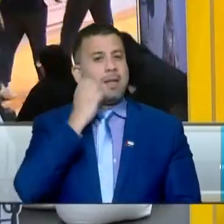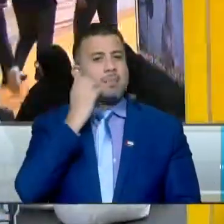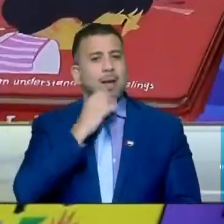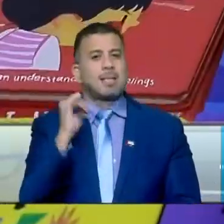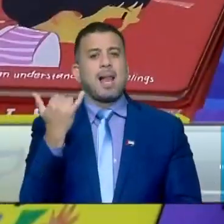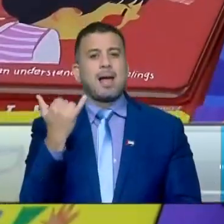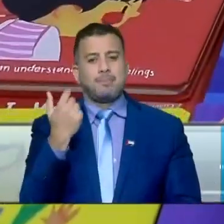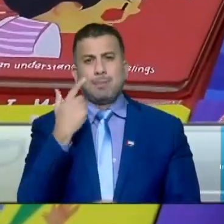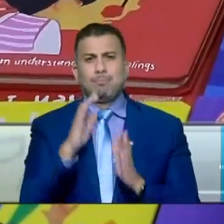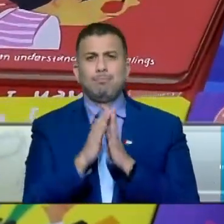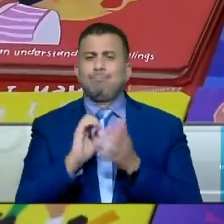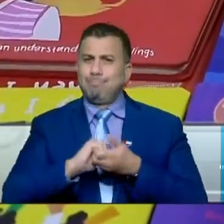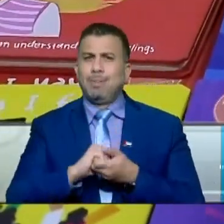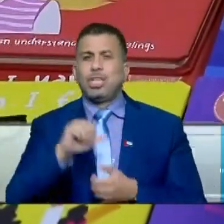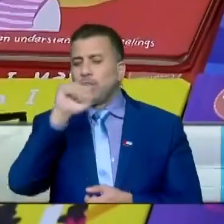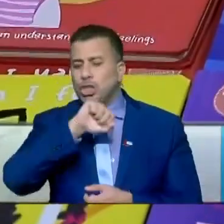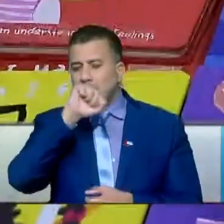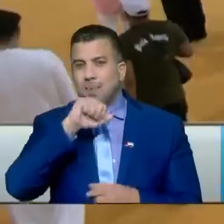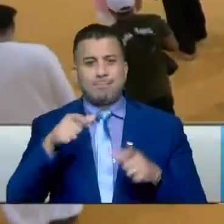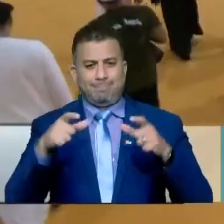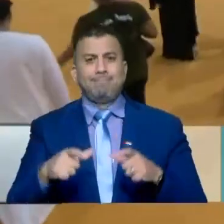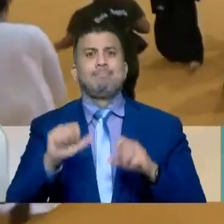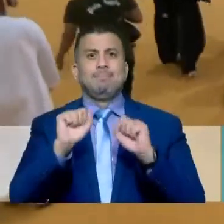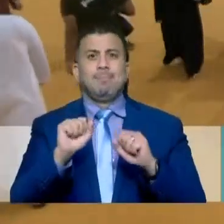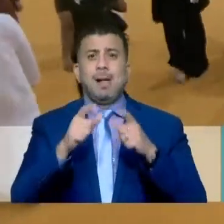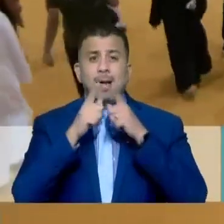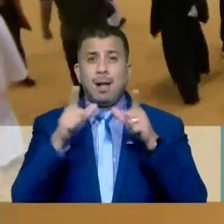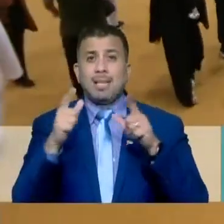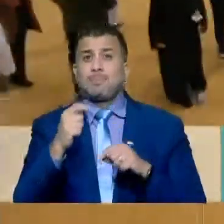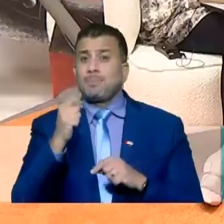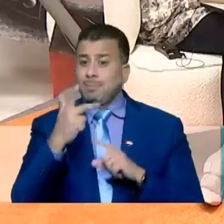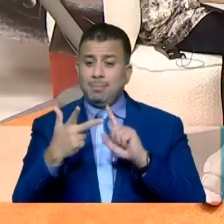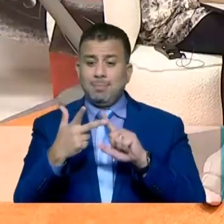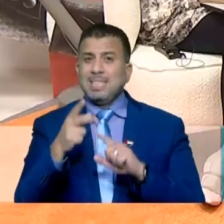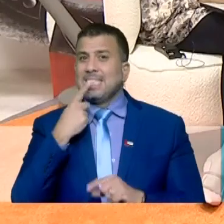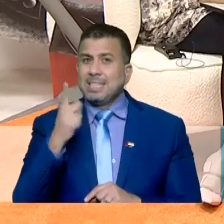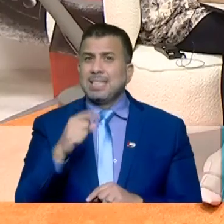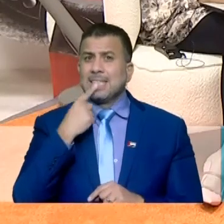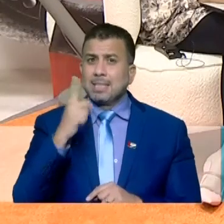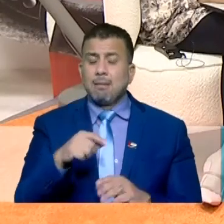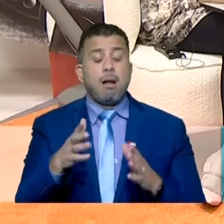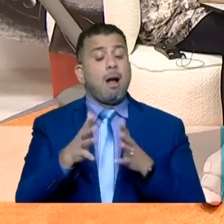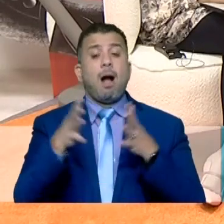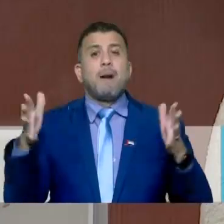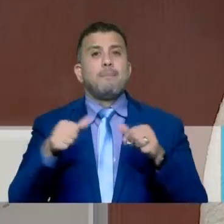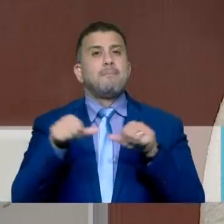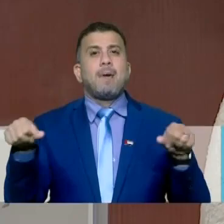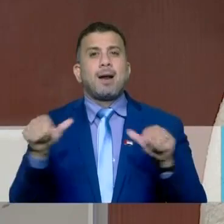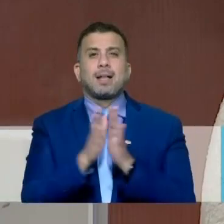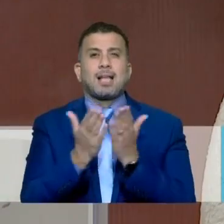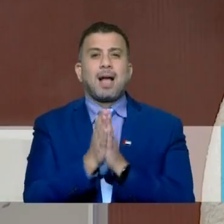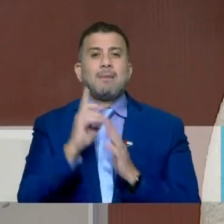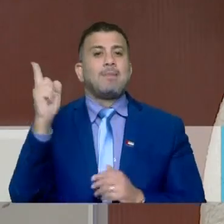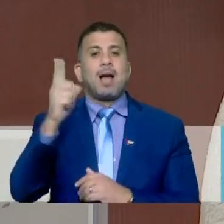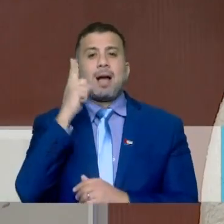العربيه المتحده واماره الشرقه باعلانه للعام الثالث على التوالي اكبر معرض للكتاب في العالم